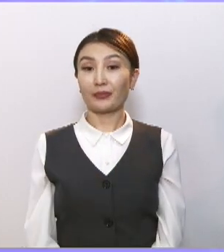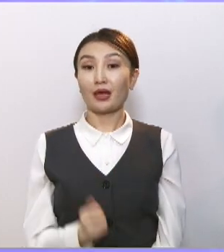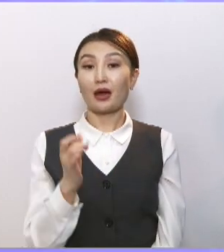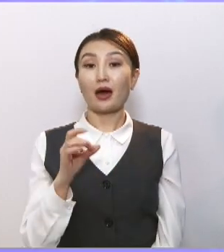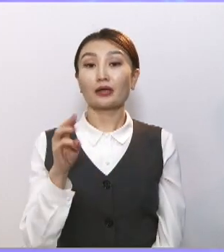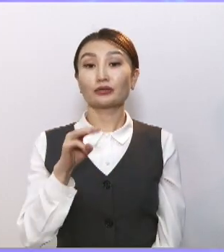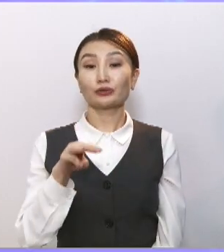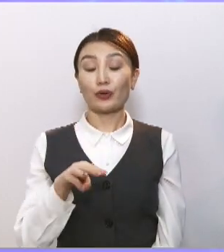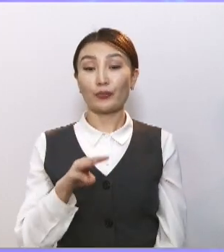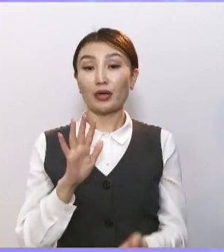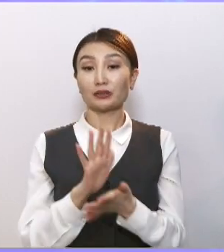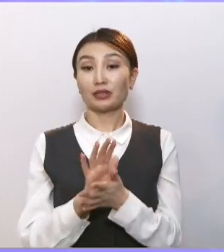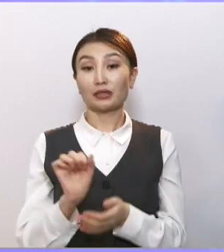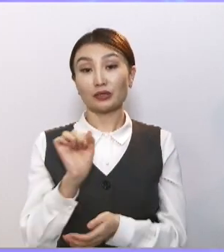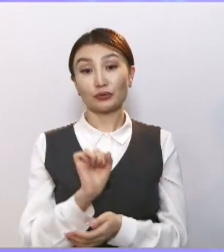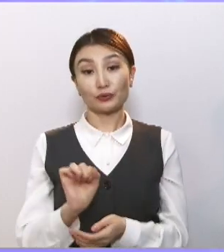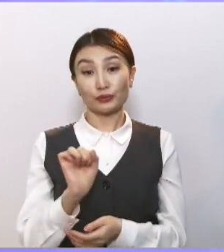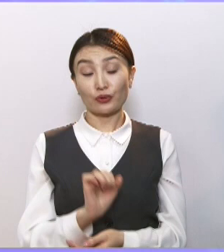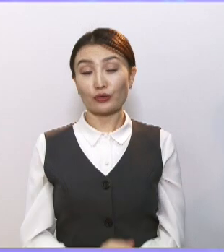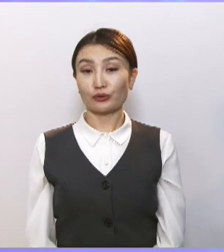Артём чаңды сүртөт.